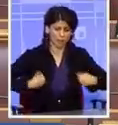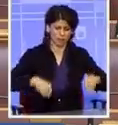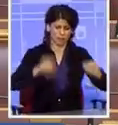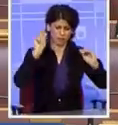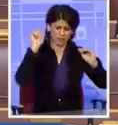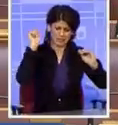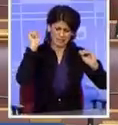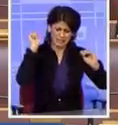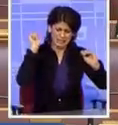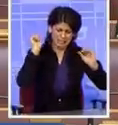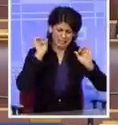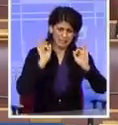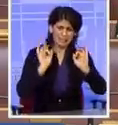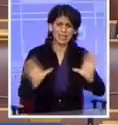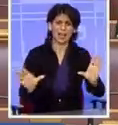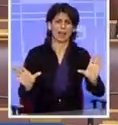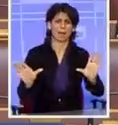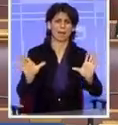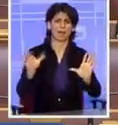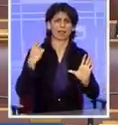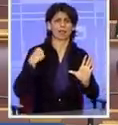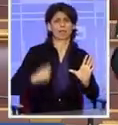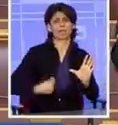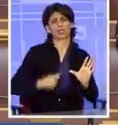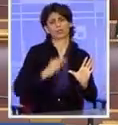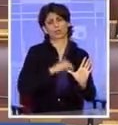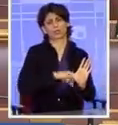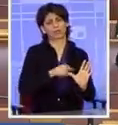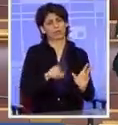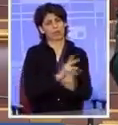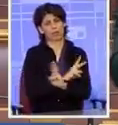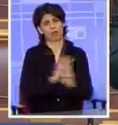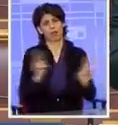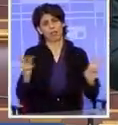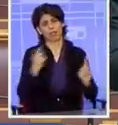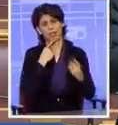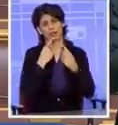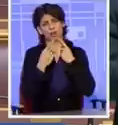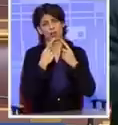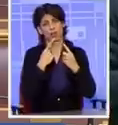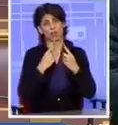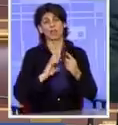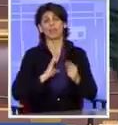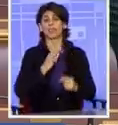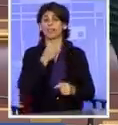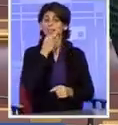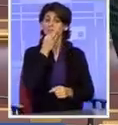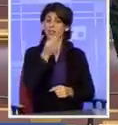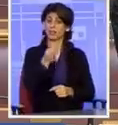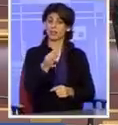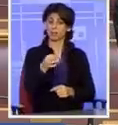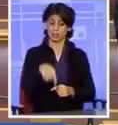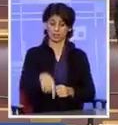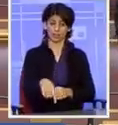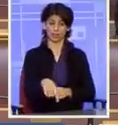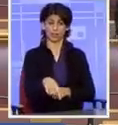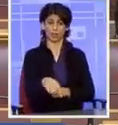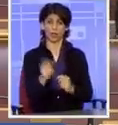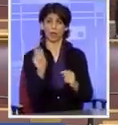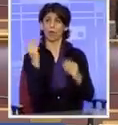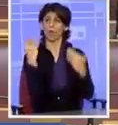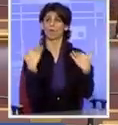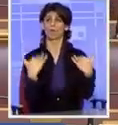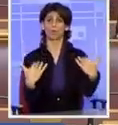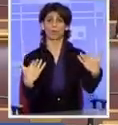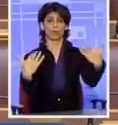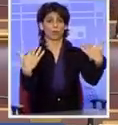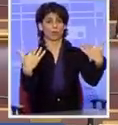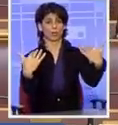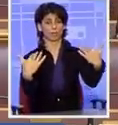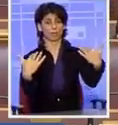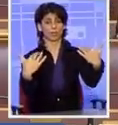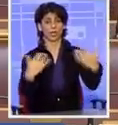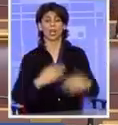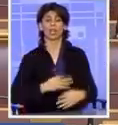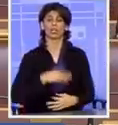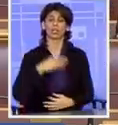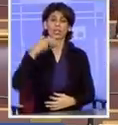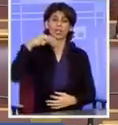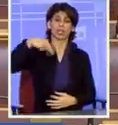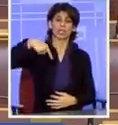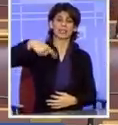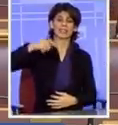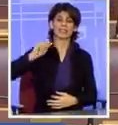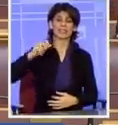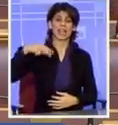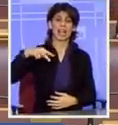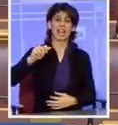περιουσία. Εδώ λοιπόν χρειάζονται καθαρές κουβέντες. Δεν θέλετε να τις πείτε στο Βήμα? Υλοποιήστε σε αυτές τις καθαρές κουβέντες. Τον κύριο Νταλάρα